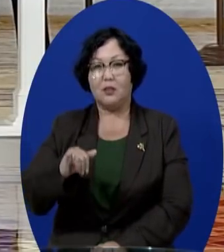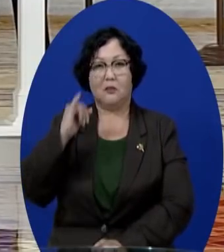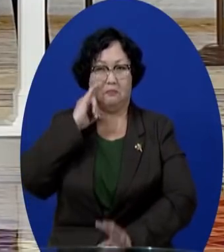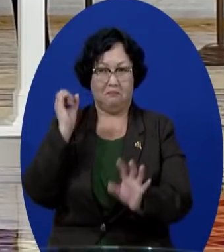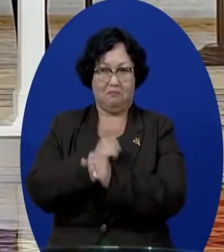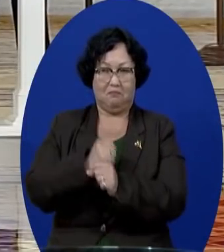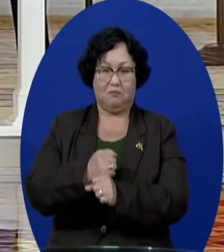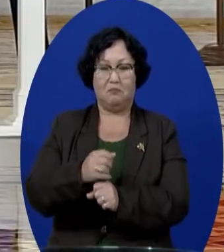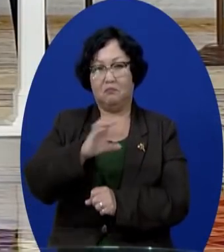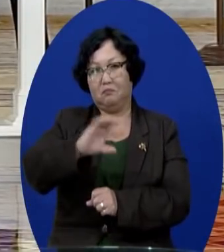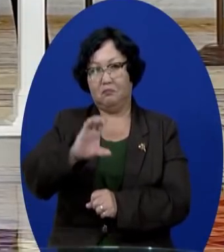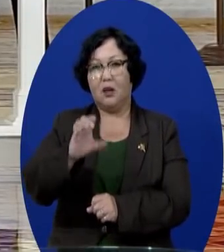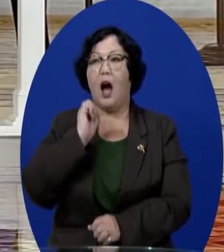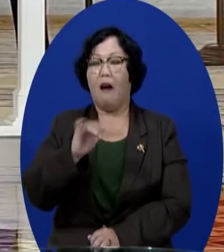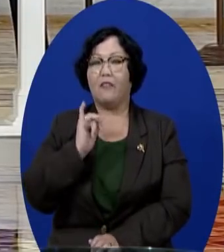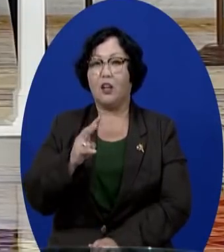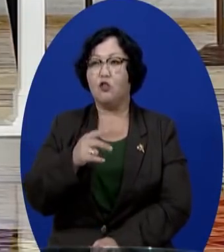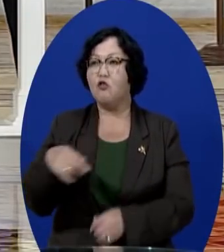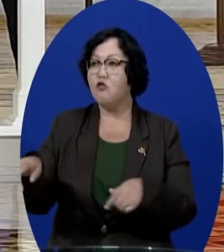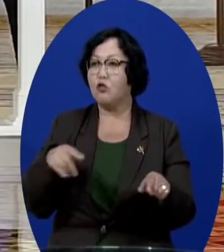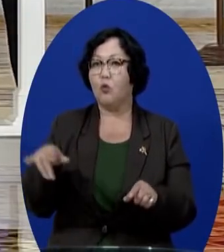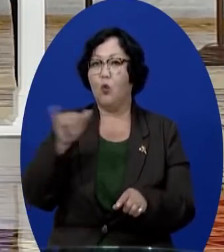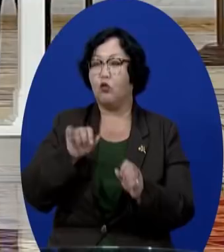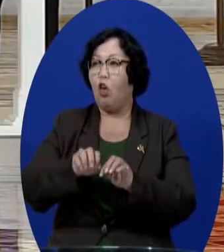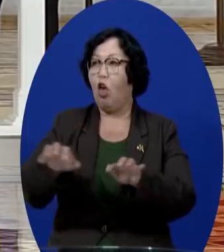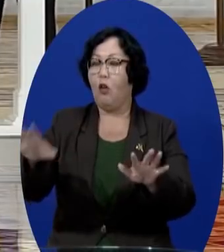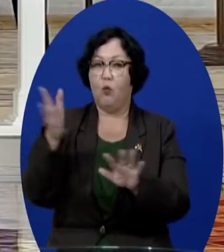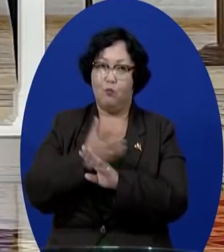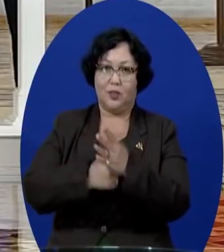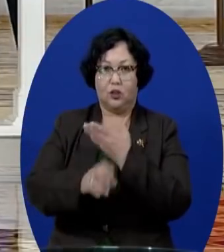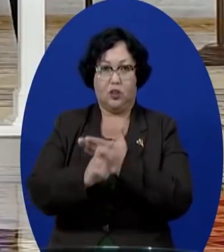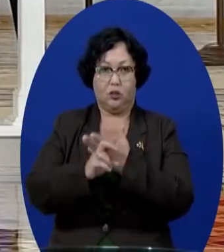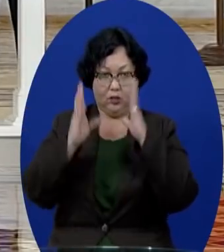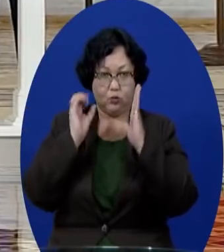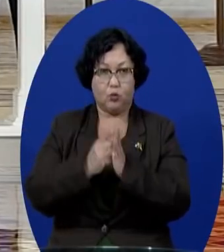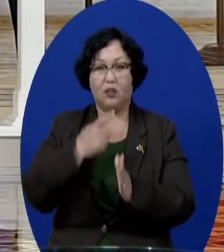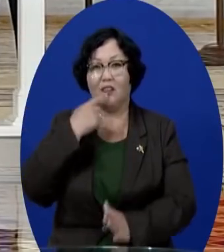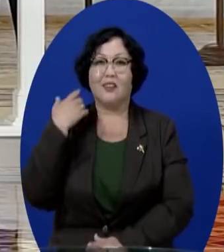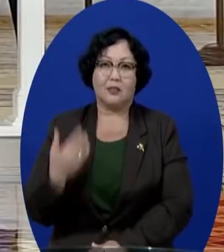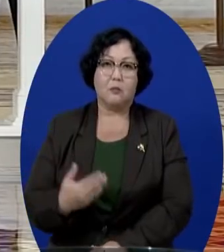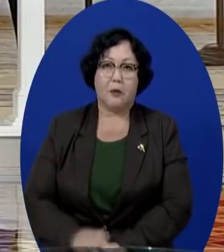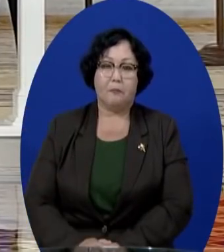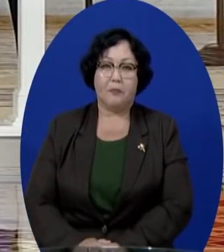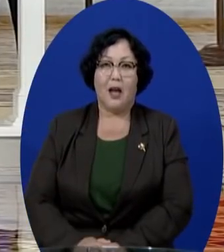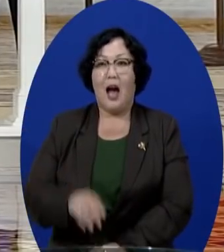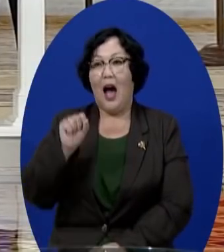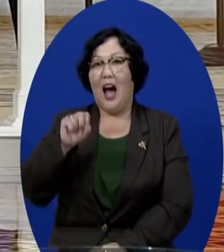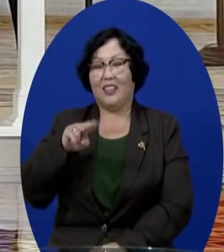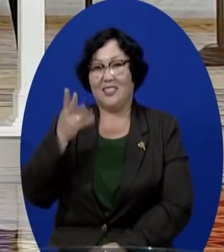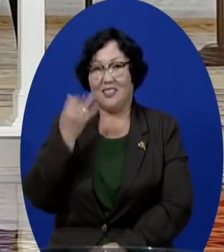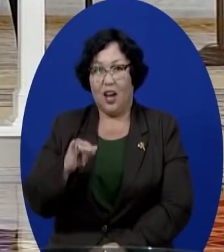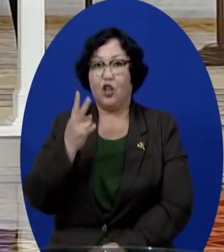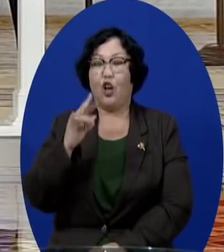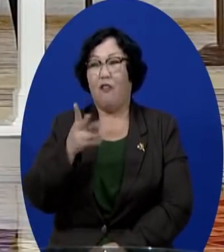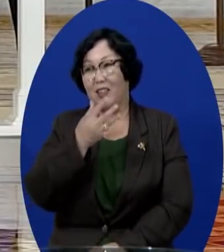хядагчдыг Афганы хөрш улс орнууд руу орхоос урьдчилан сэргийлэх нь чухал гэдгийг онцолсон байна. За Меркель Алексей Навальныг суллахыг уриалсан